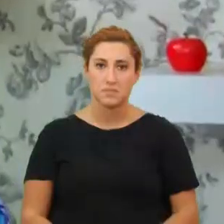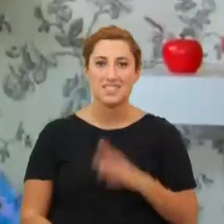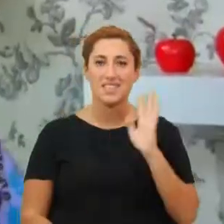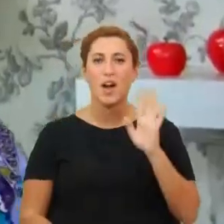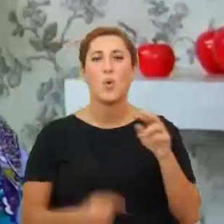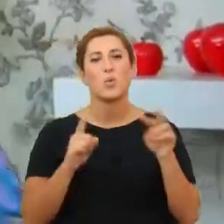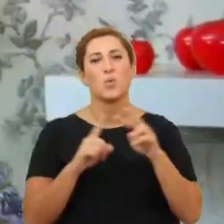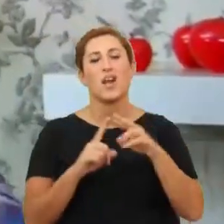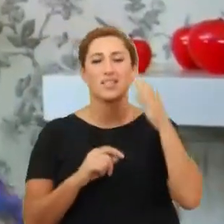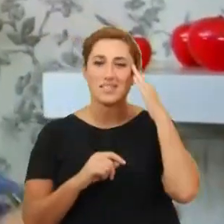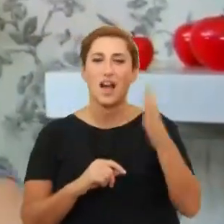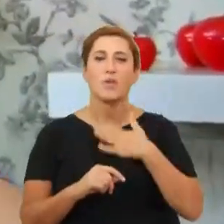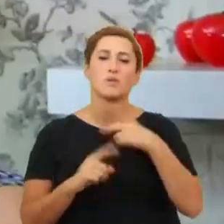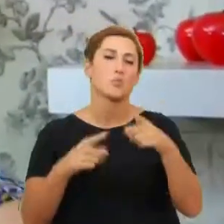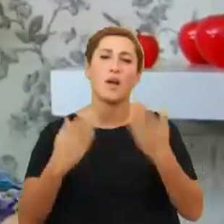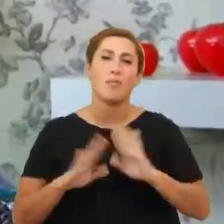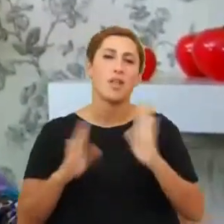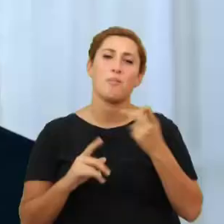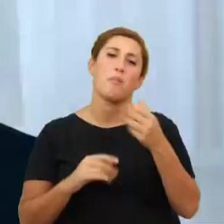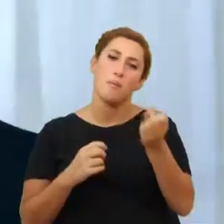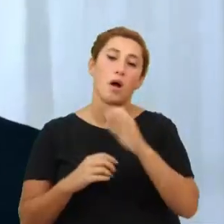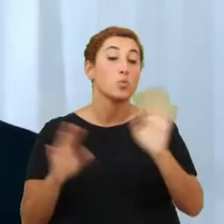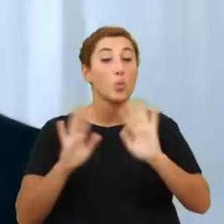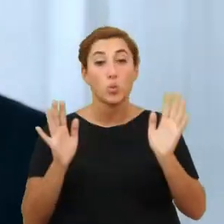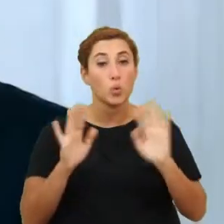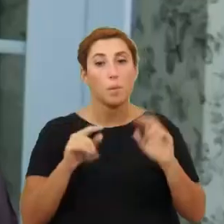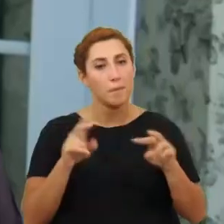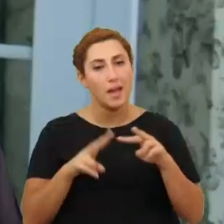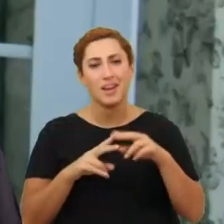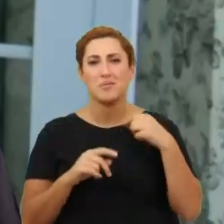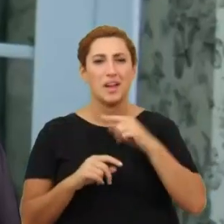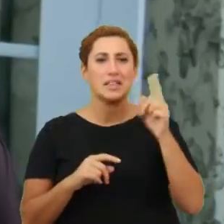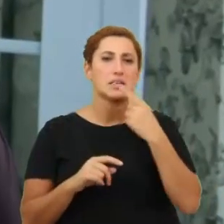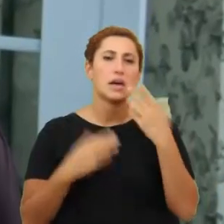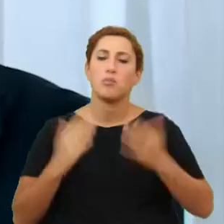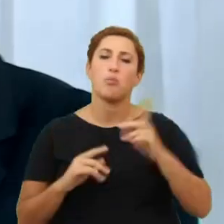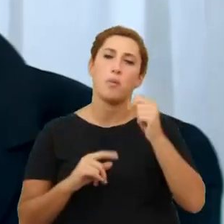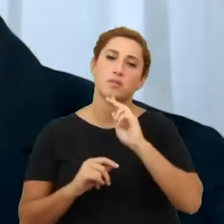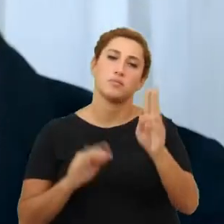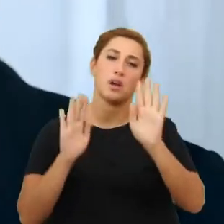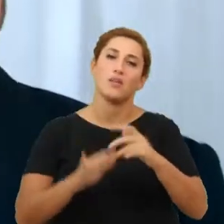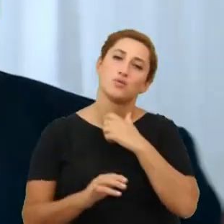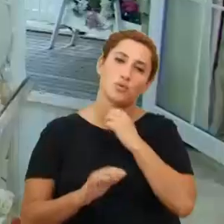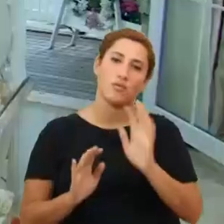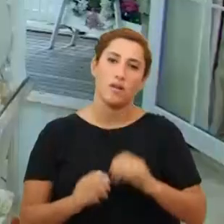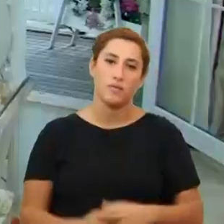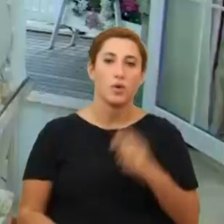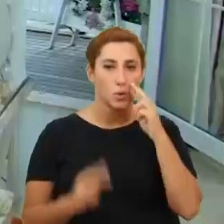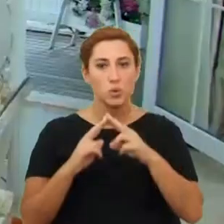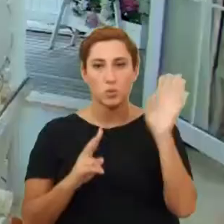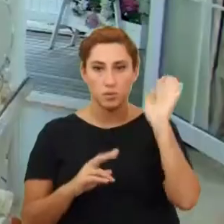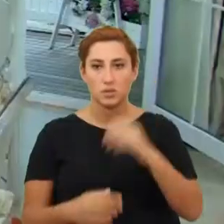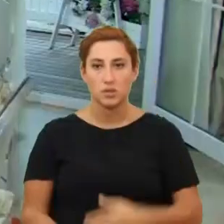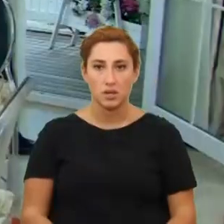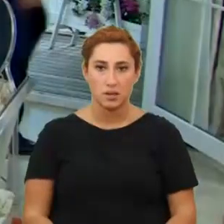Ya Nurhan sağ olasın, ben kabul edemem bu parayı, al. Yok yok Meryem Hanım, itiraz istemiyorum. Bu para sizde kalsın lütfen. Görüşmek